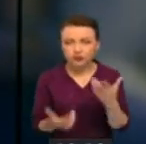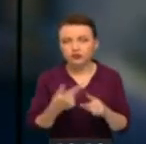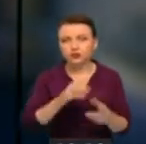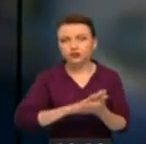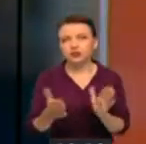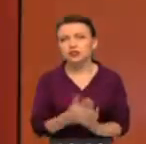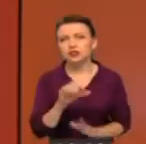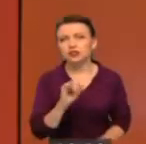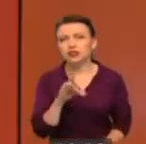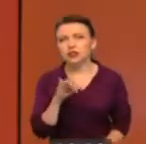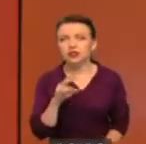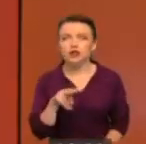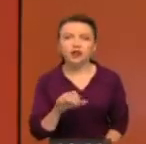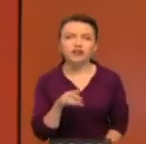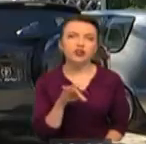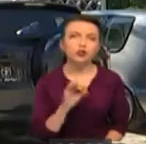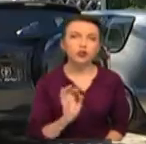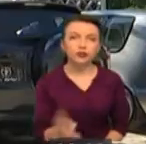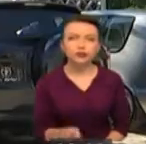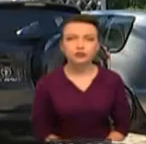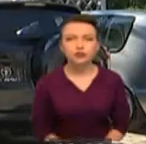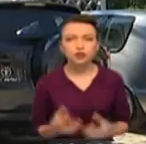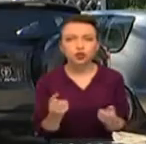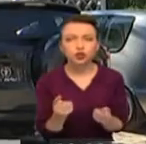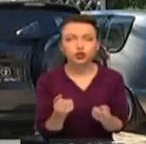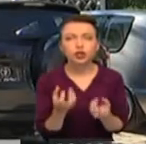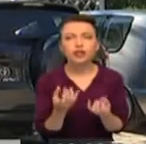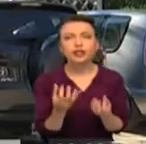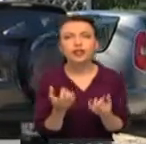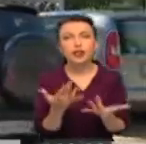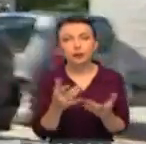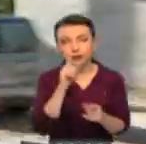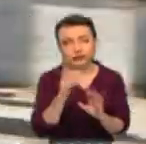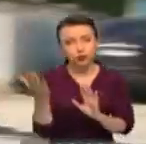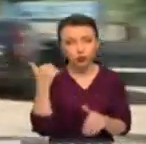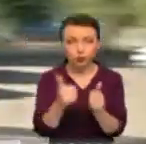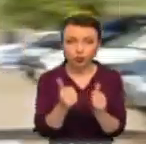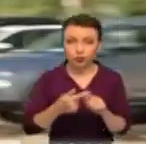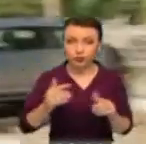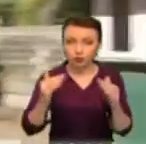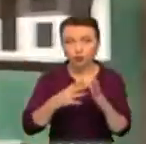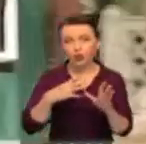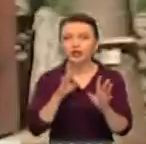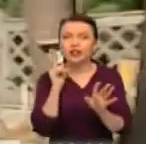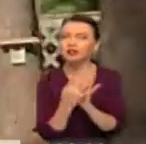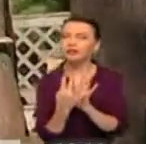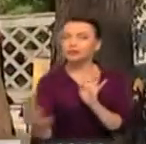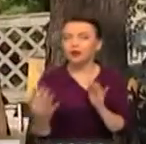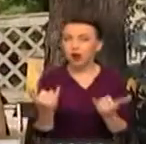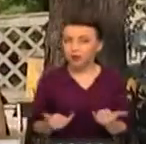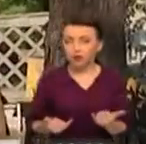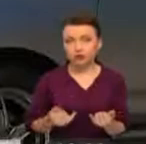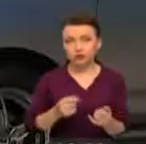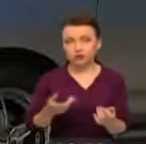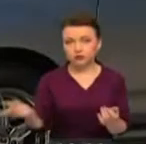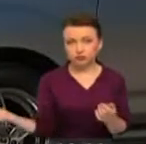ситуації Ірина Лавренюк. Ще кілька місяців тому поруч із цим будинком була зелена зона, а зараз